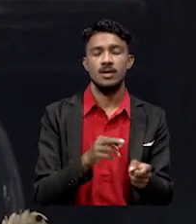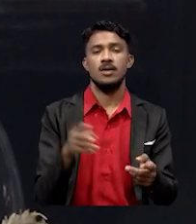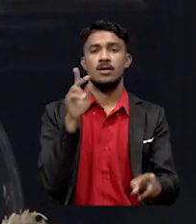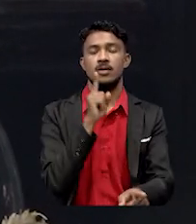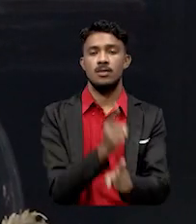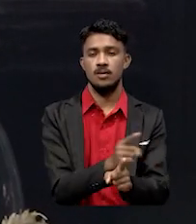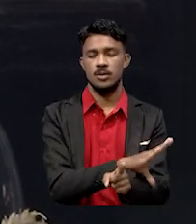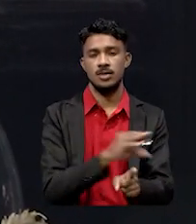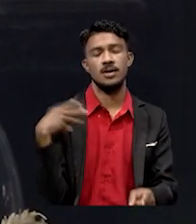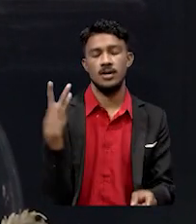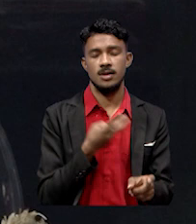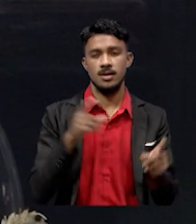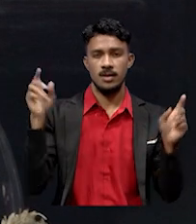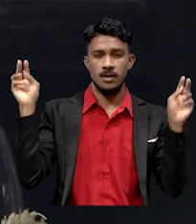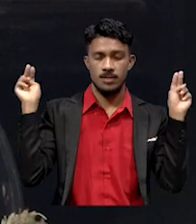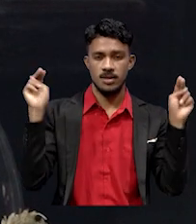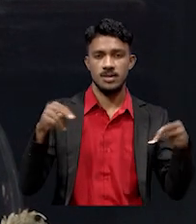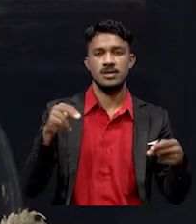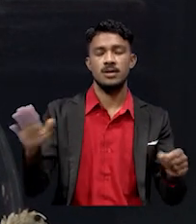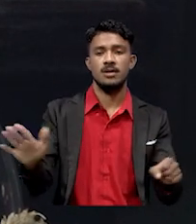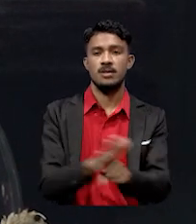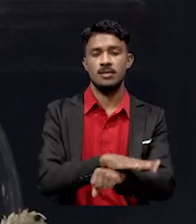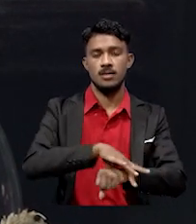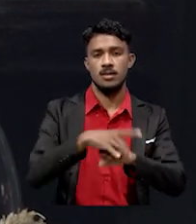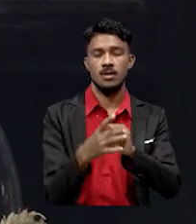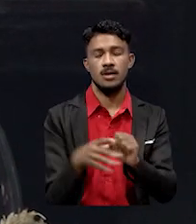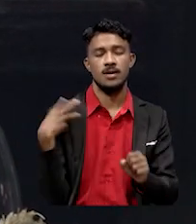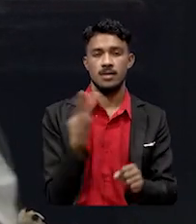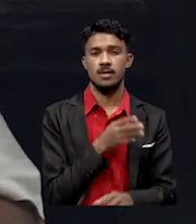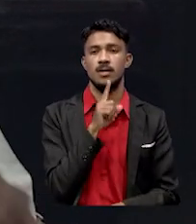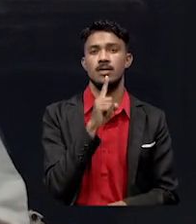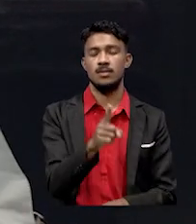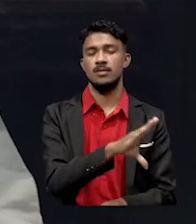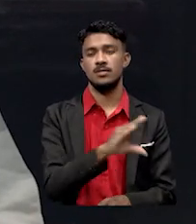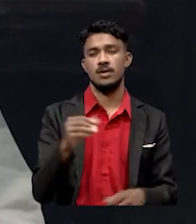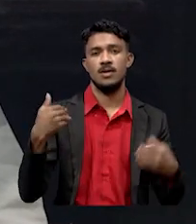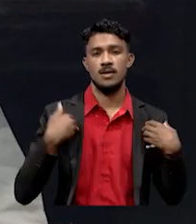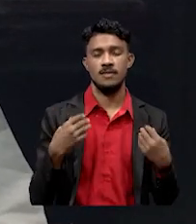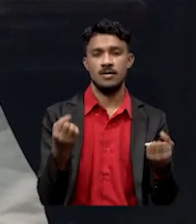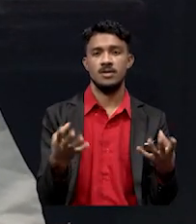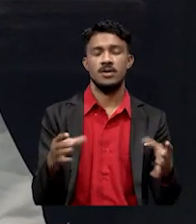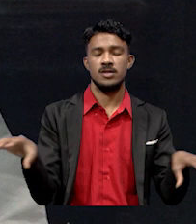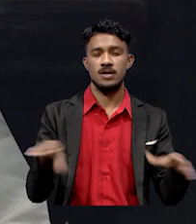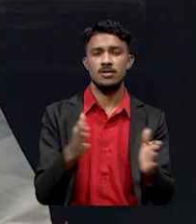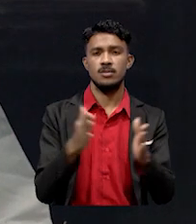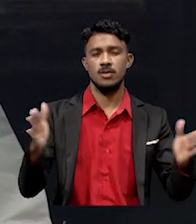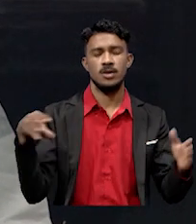halo atiru itu ke itu hari kata ke lubuk kita nih, pertanto iya servis buat itu itu tinggi asli ya tempo